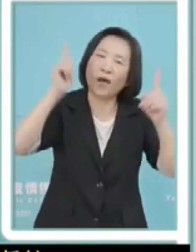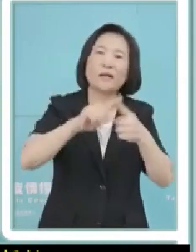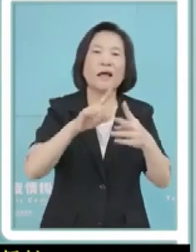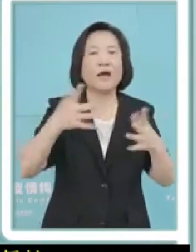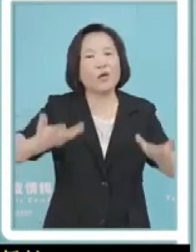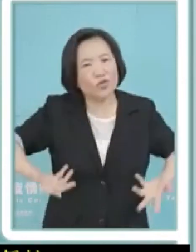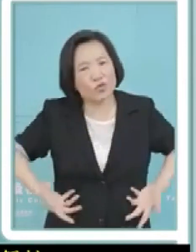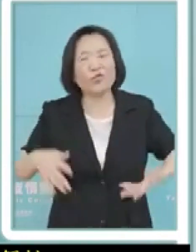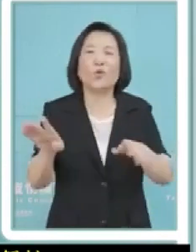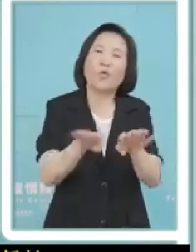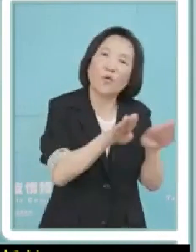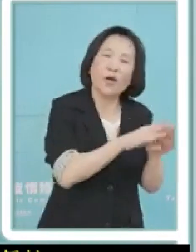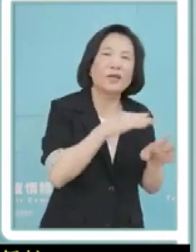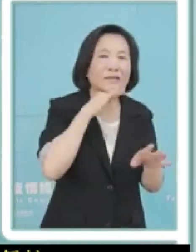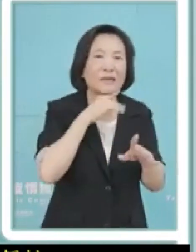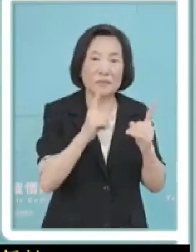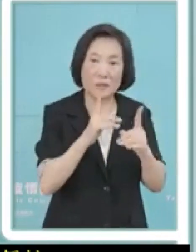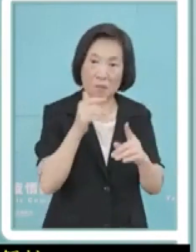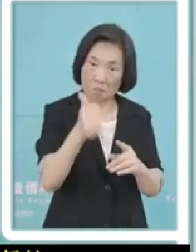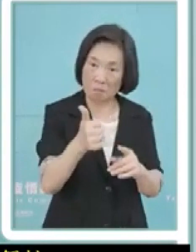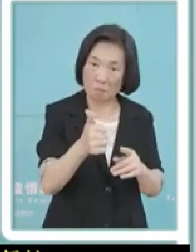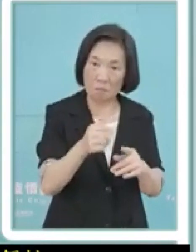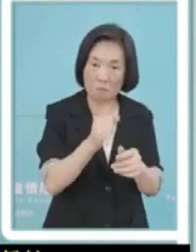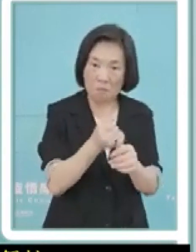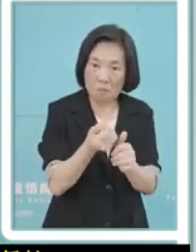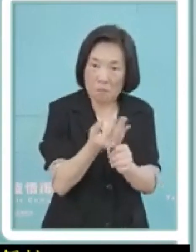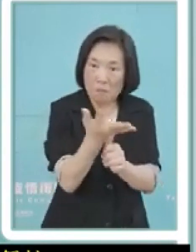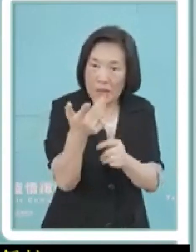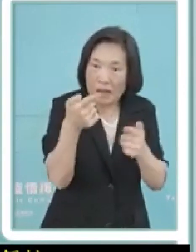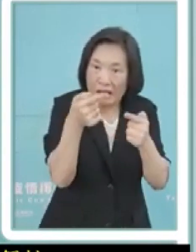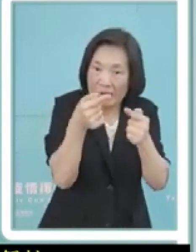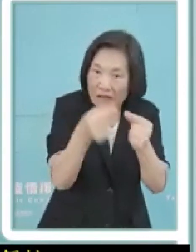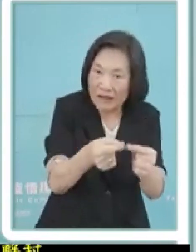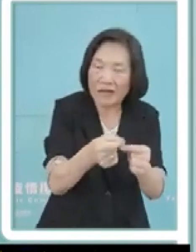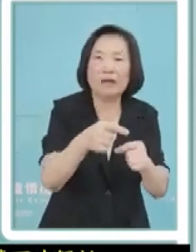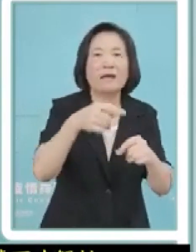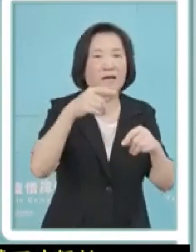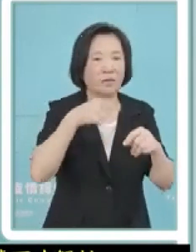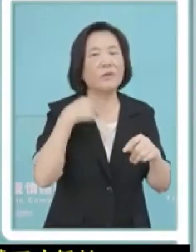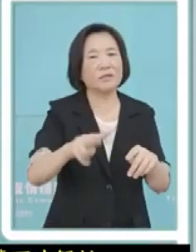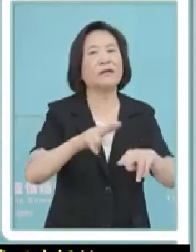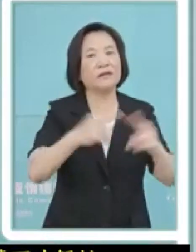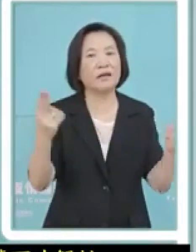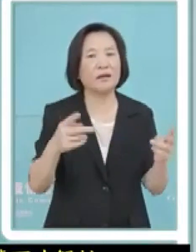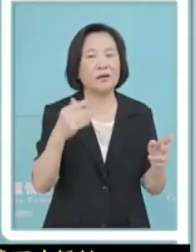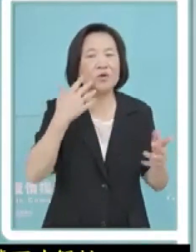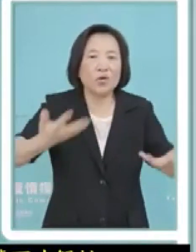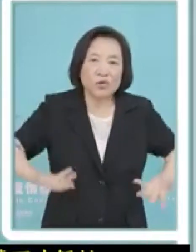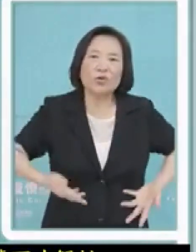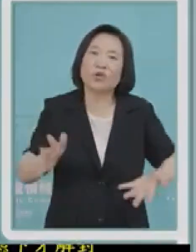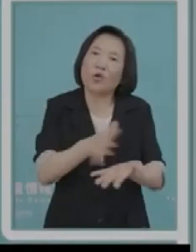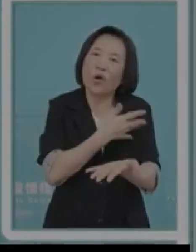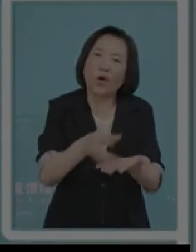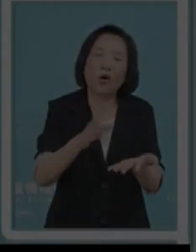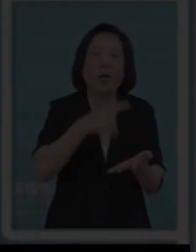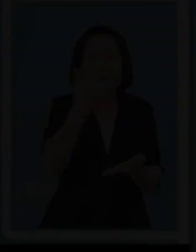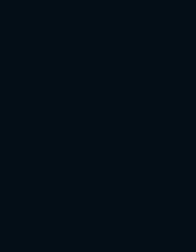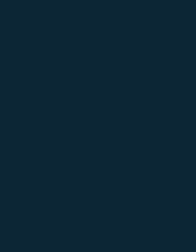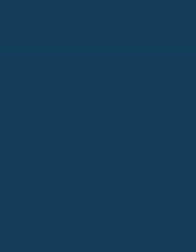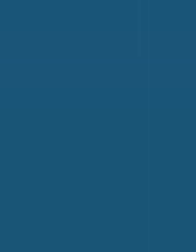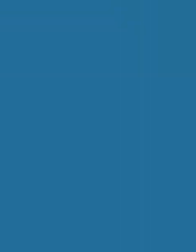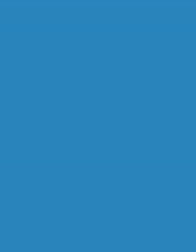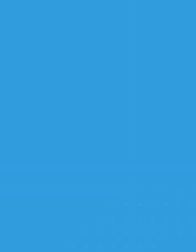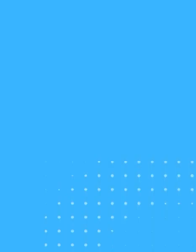就是安全的状态下才解封了，这是我的策略。所以，如果是休闲娱乐这种，就慢慢做就好，就不急了。